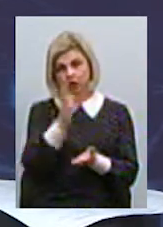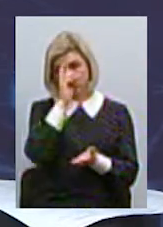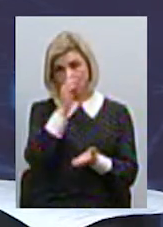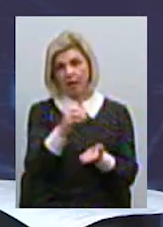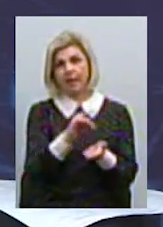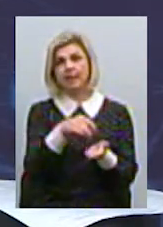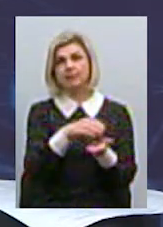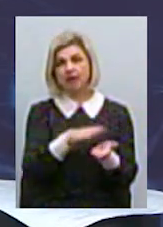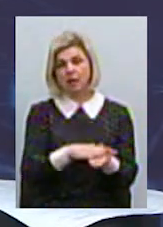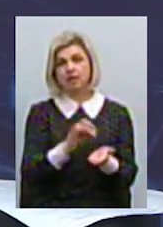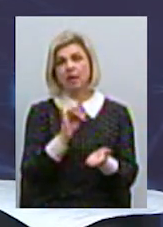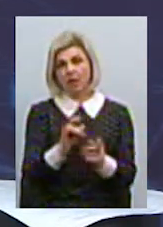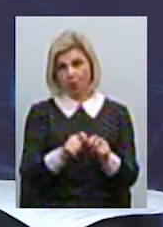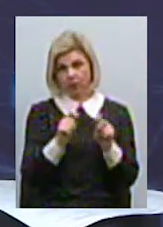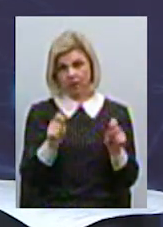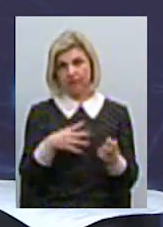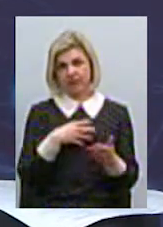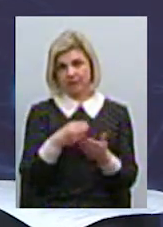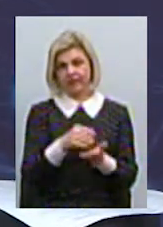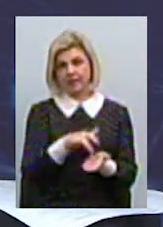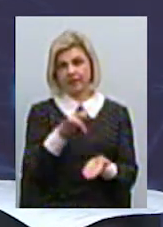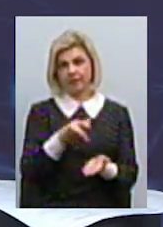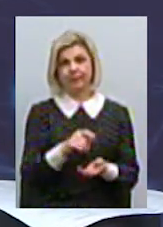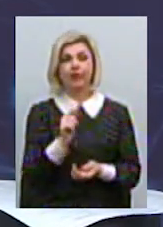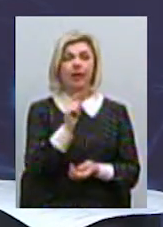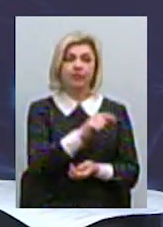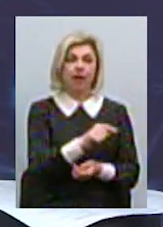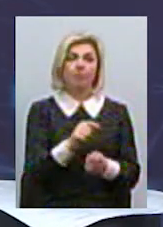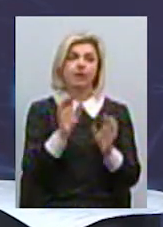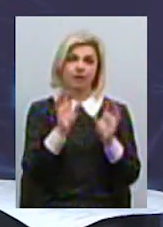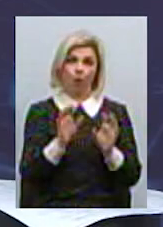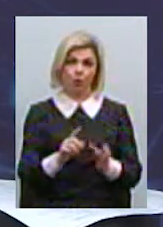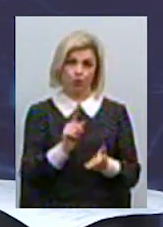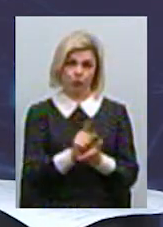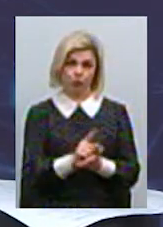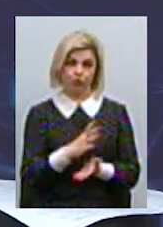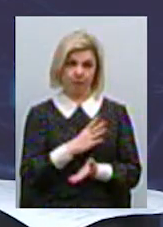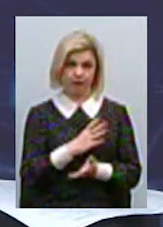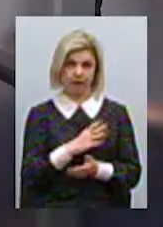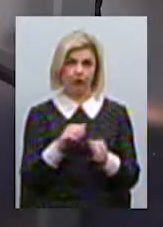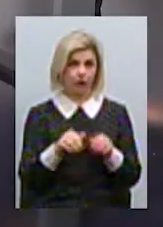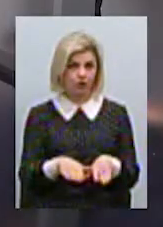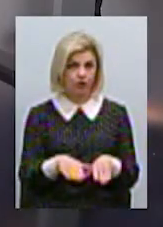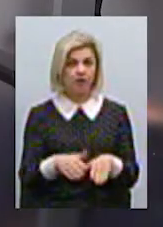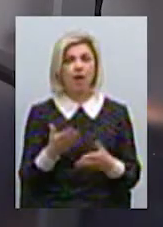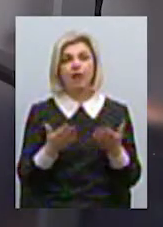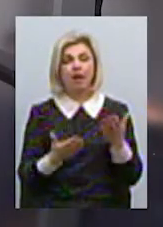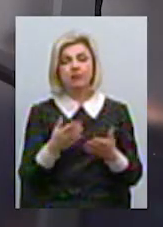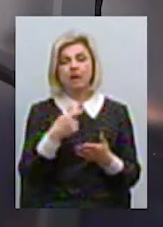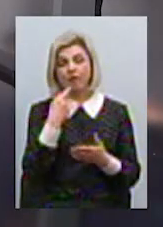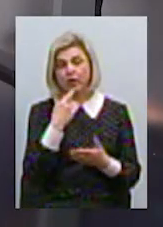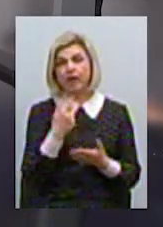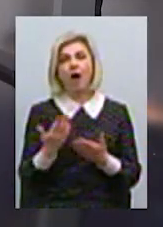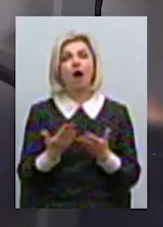і відкривати свій ЦНАП. Тобто там за законодавство, тут за законодавство і рішення має бути. Якщо говорити, яку роль